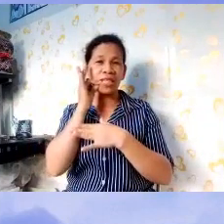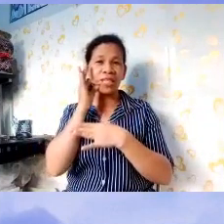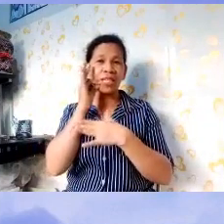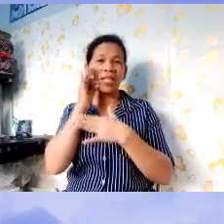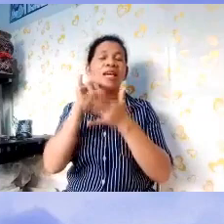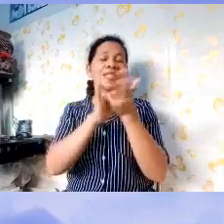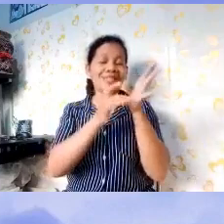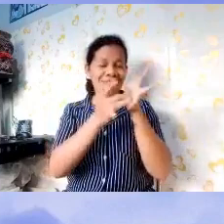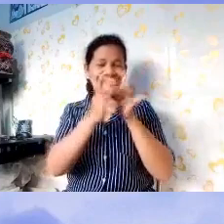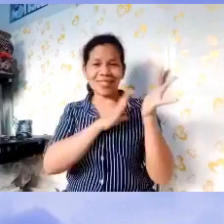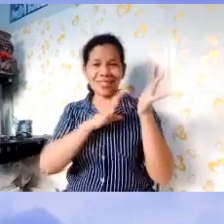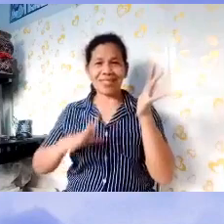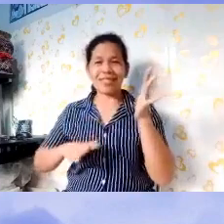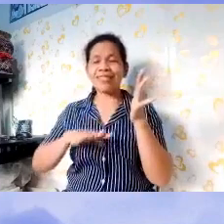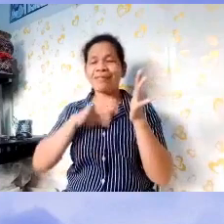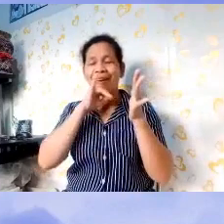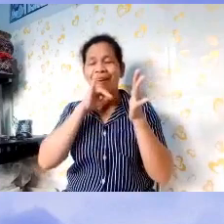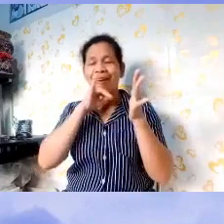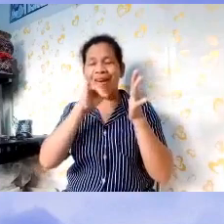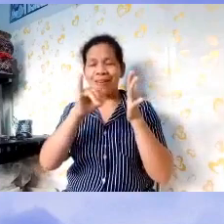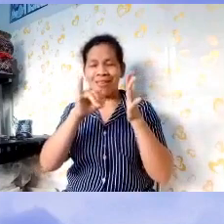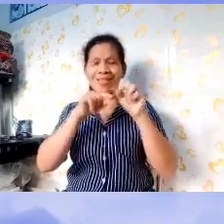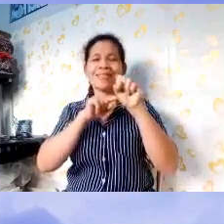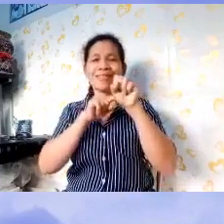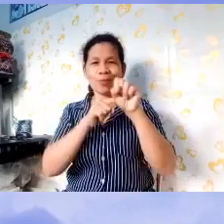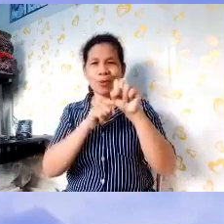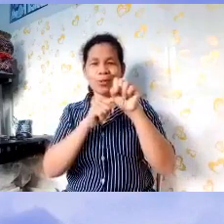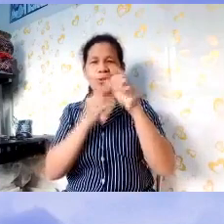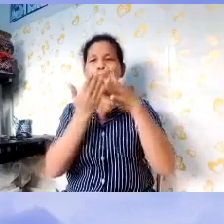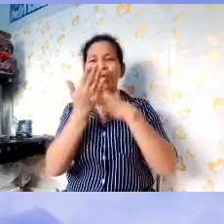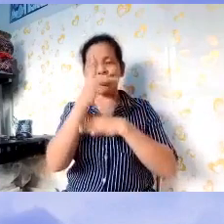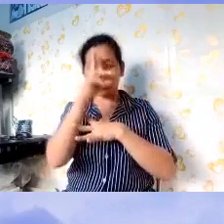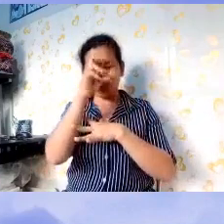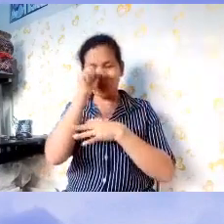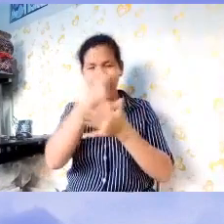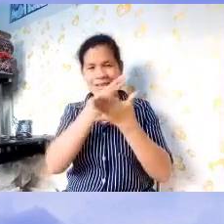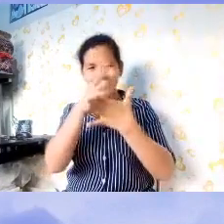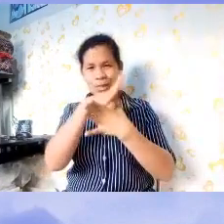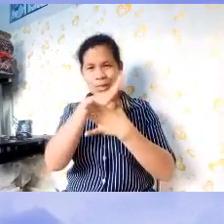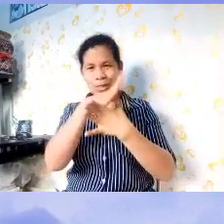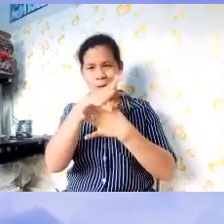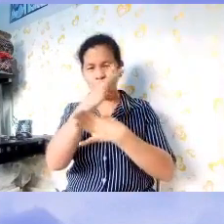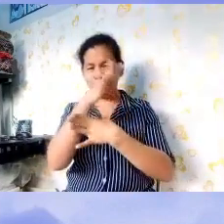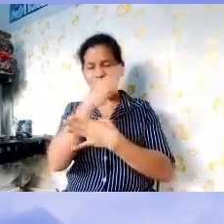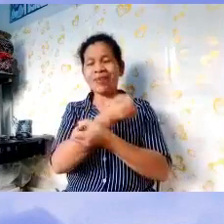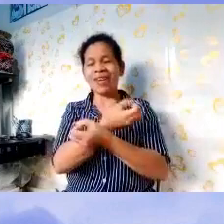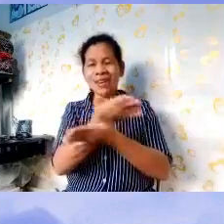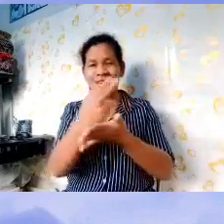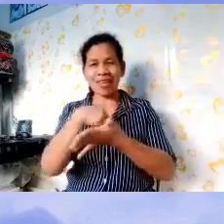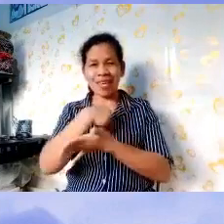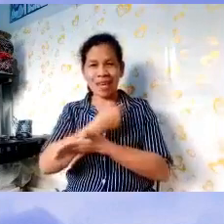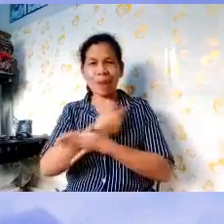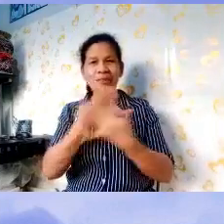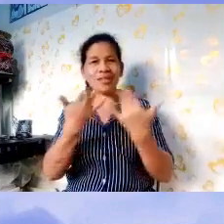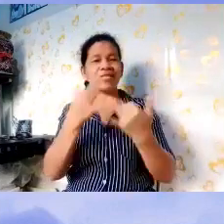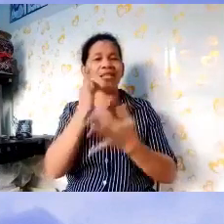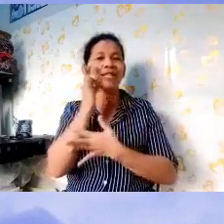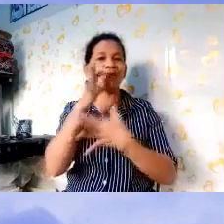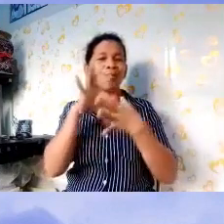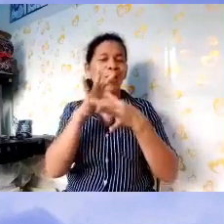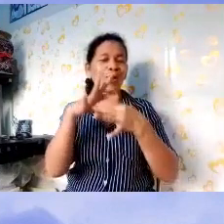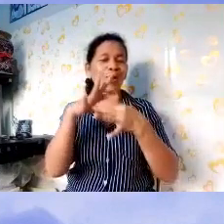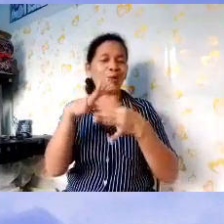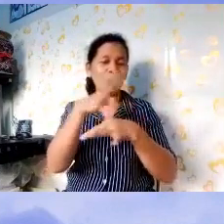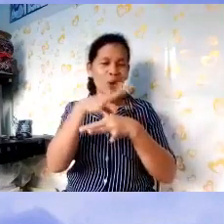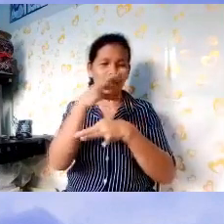po ang source sa pamagitan po ng kanyang banal na Espiritu ay pinagkakaloob po sa atin ang fruits of the Spirit,